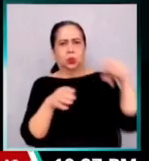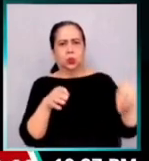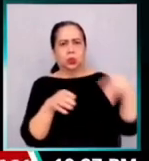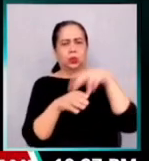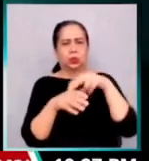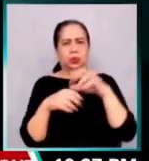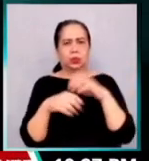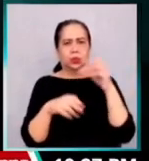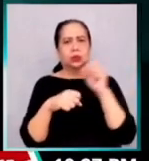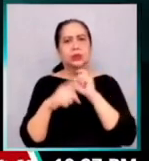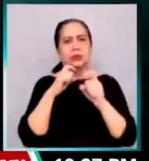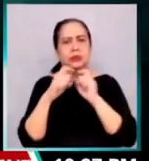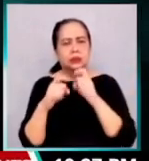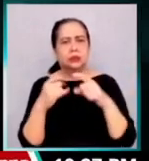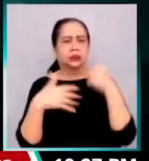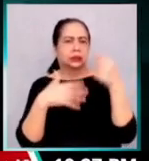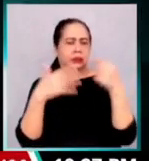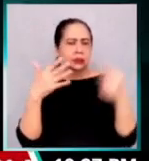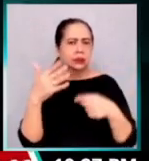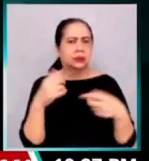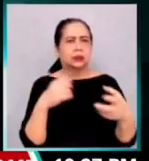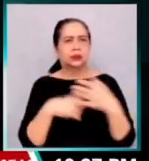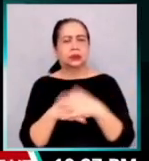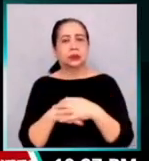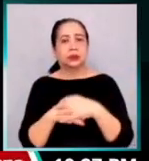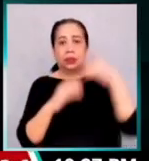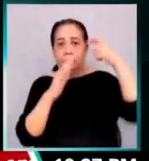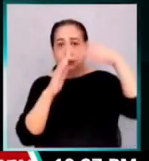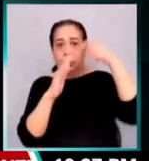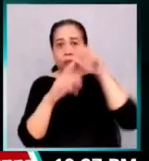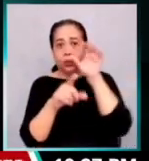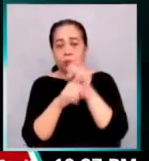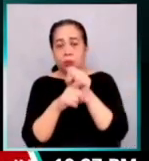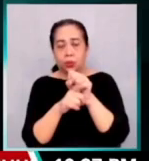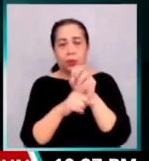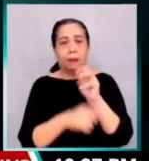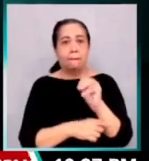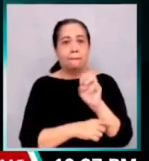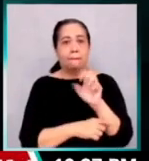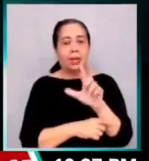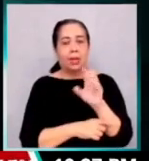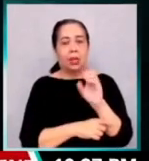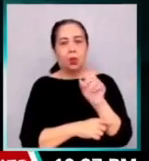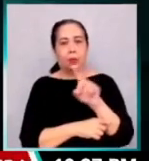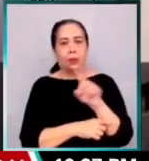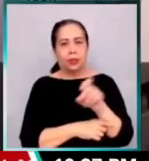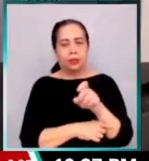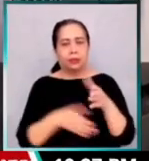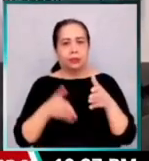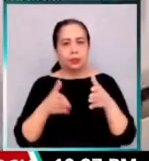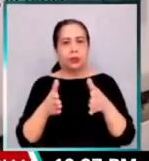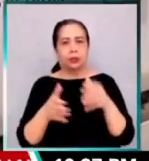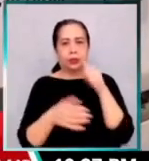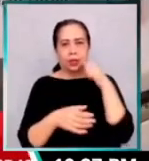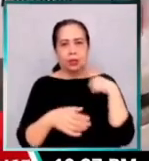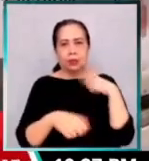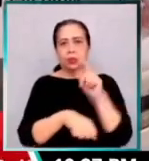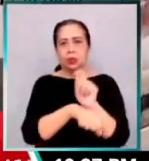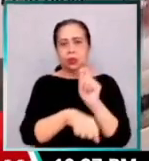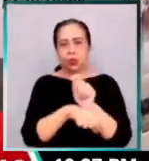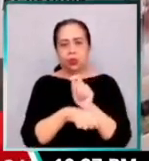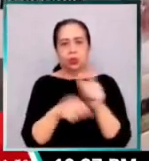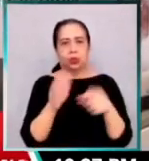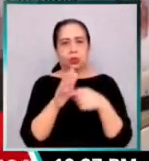pang mapapakinabangan. Ang video na ito kuha sa Mel Lopez Boulevard sa Tondo, Maynila kahapon. Minsan nagkakasinda ka naman, kaya